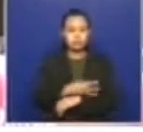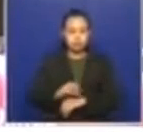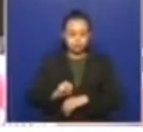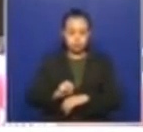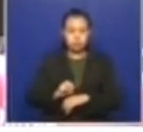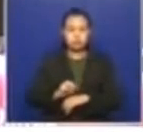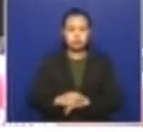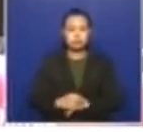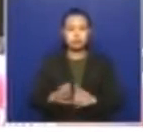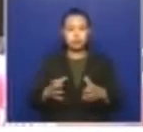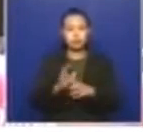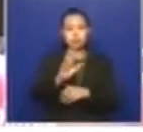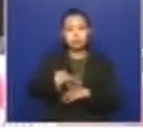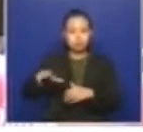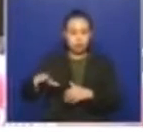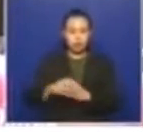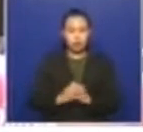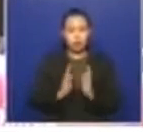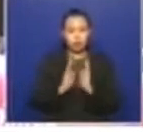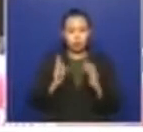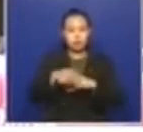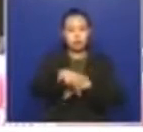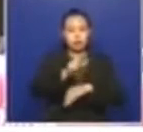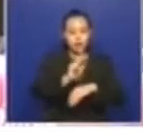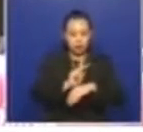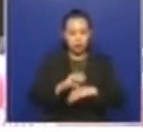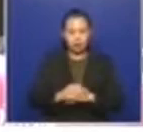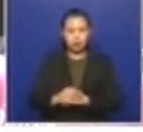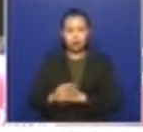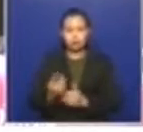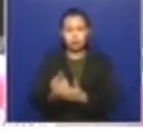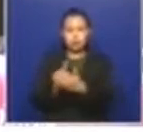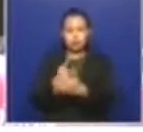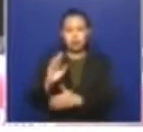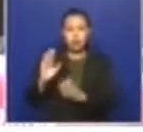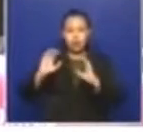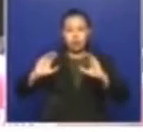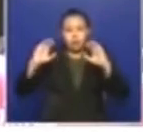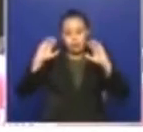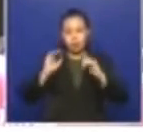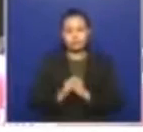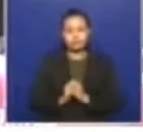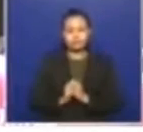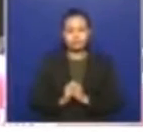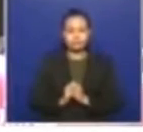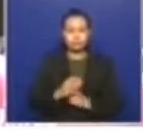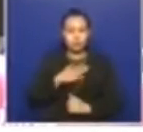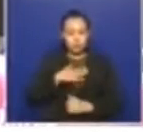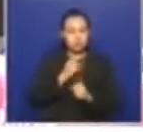ต้องกราบขอบพระคุณท่านประธานแล้วก็ตัวแทนจากรัฐบาลครับที่ได้กรุณาผมจะพยายามทำหน้า